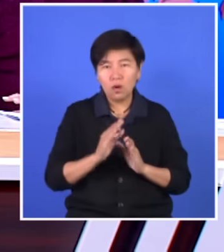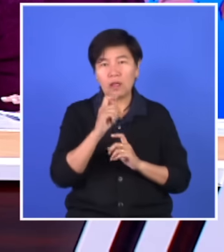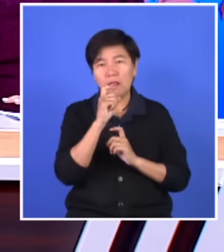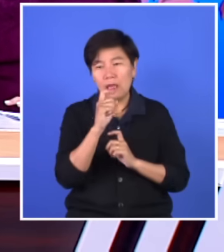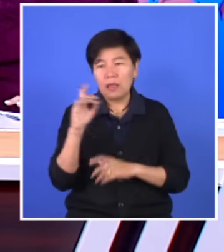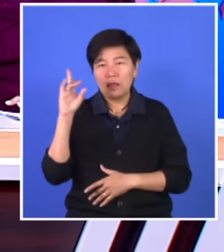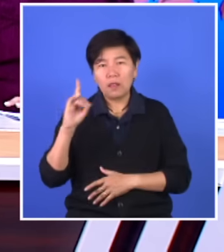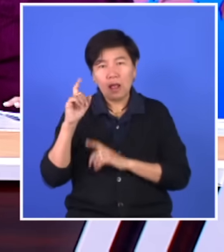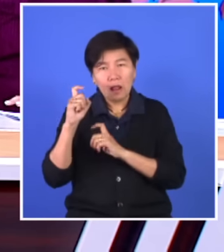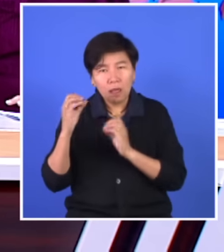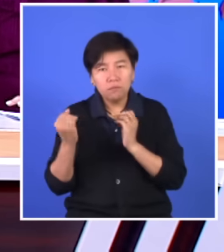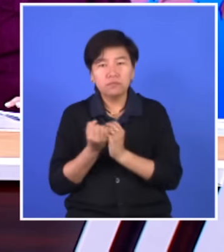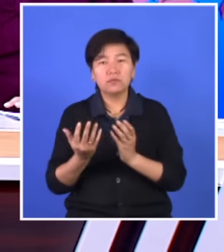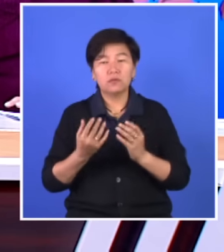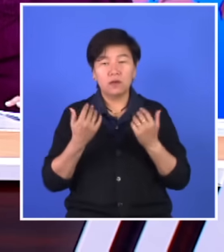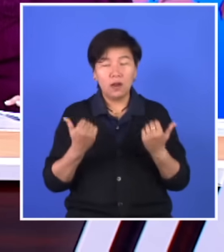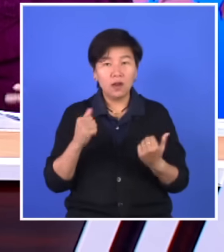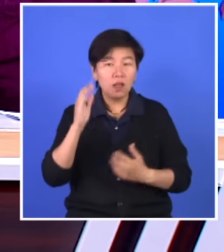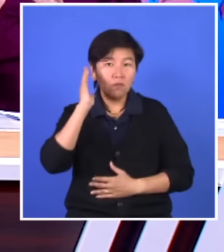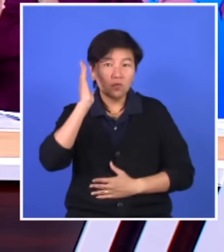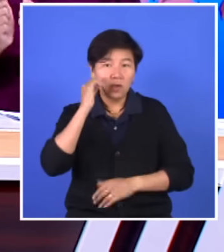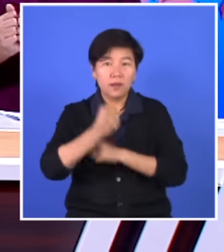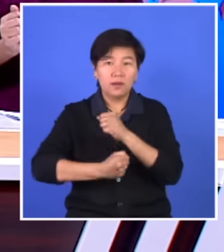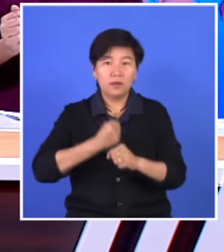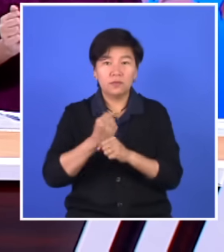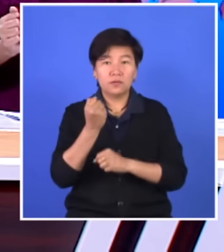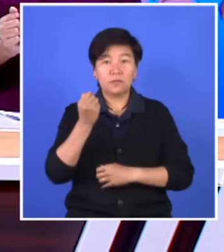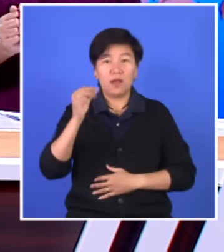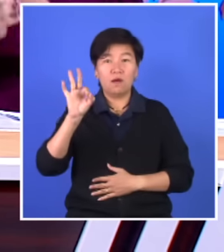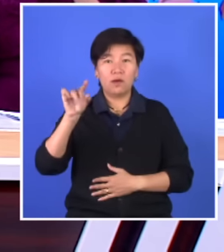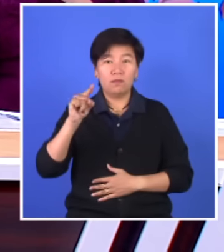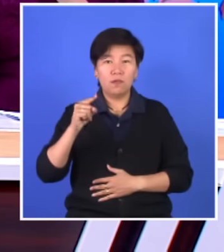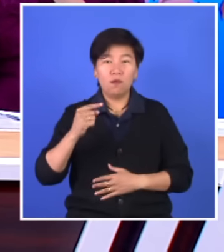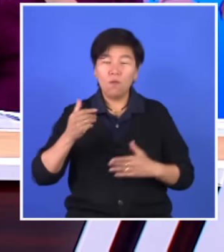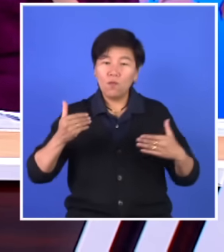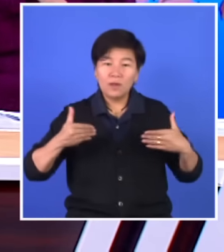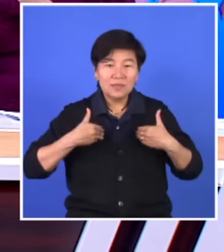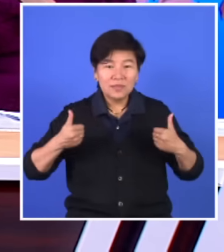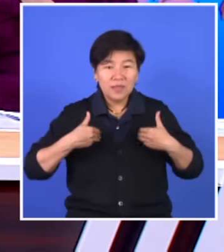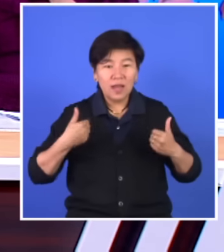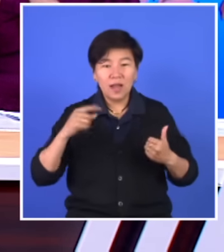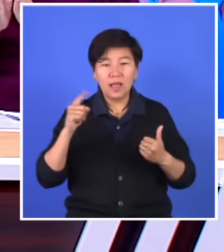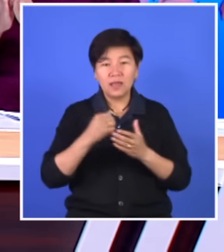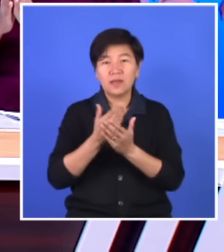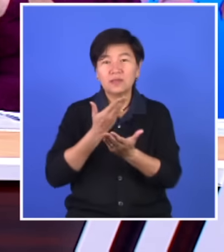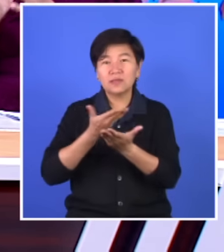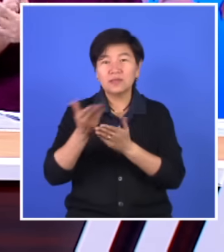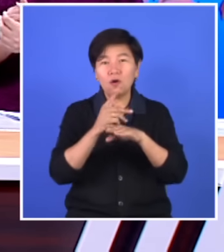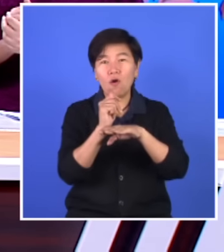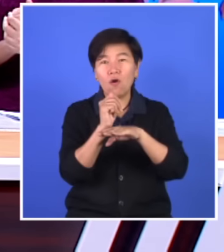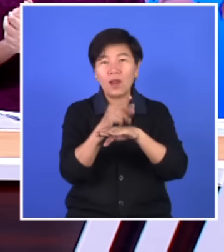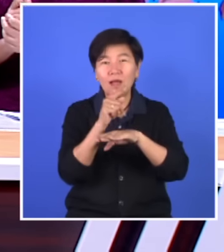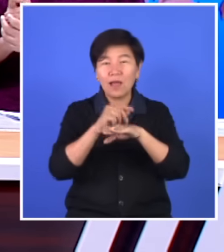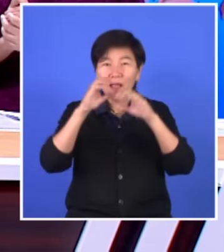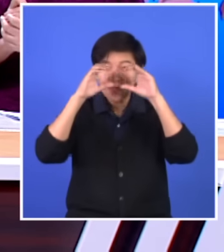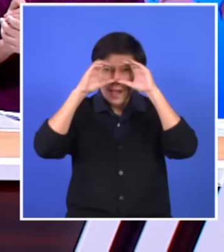เกิดขึ้นกับหนุ่มวัย 19ปีค่ะที่ดีใจสั่งหน้ากากดำน้ำจากในายออนไลน์แล้วเมาส่งก็ตื่นเต้น